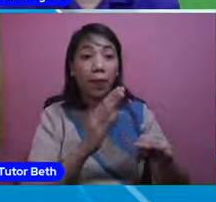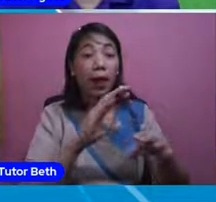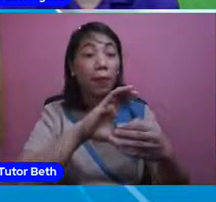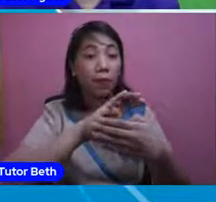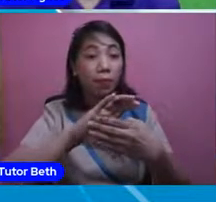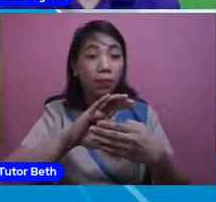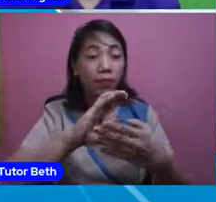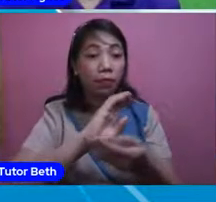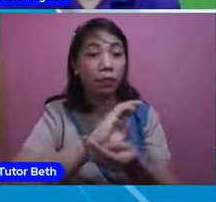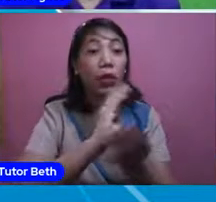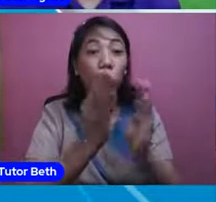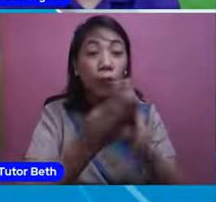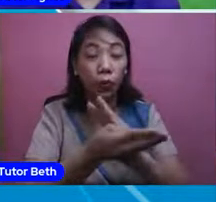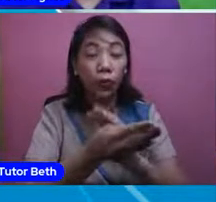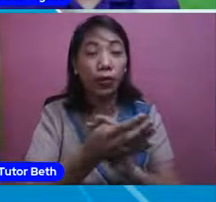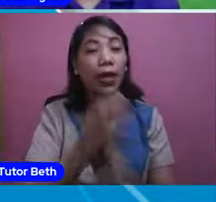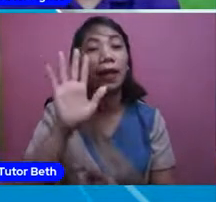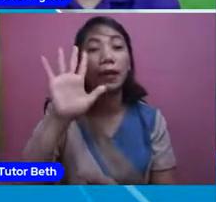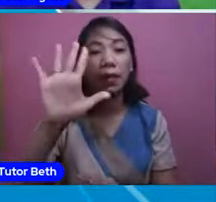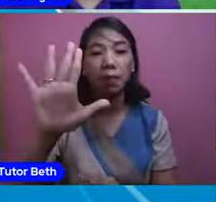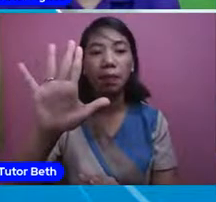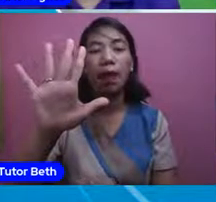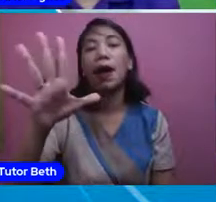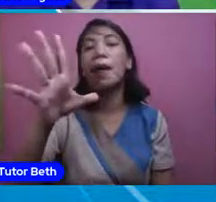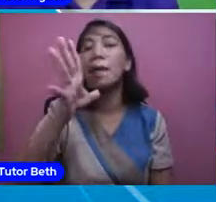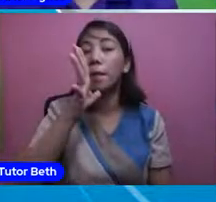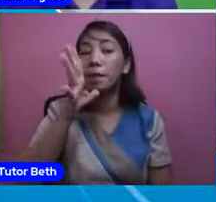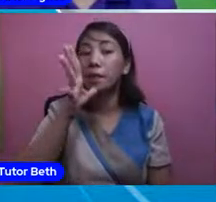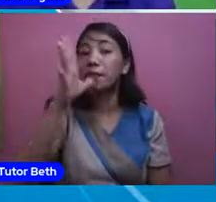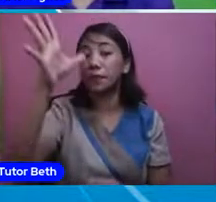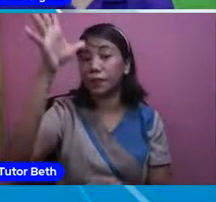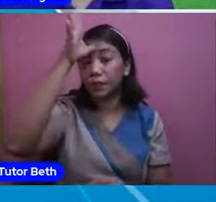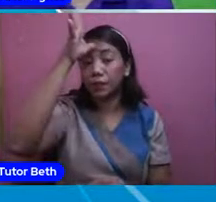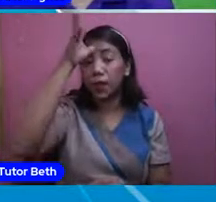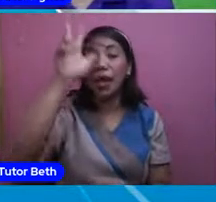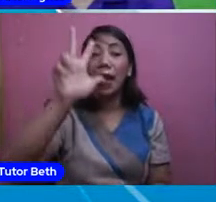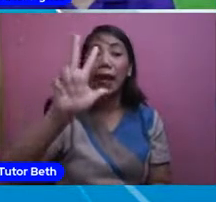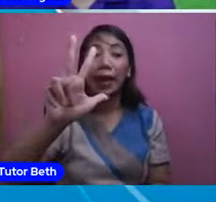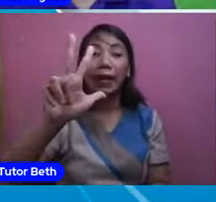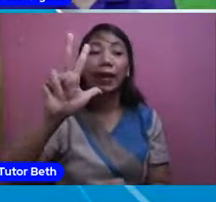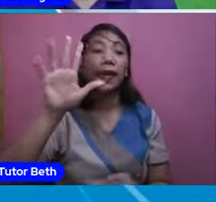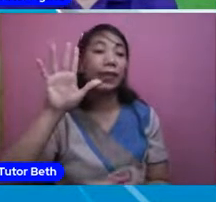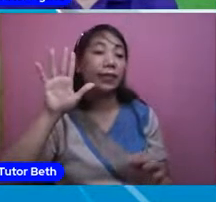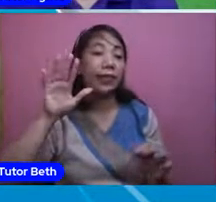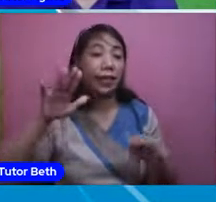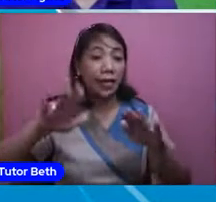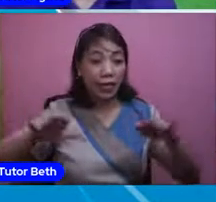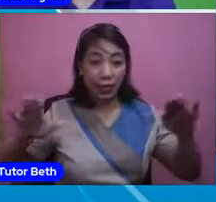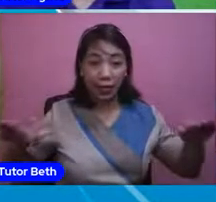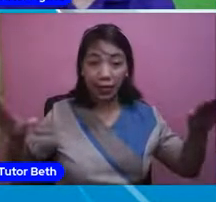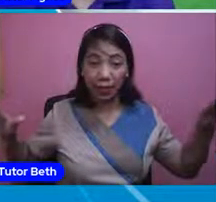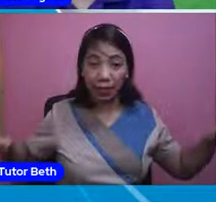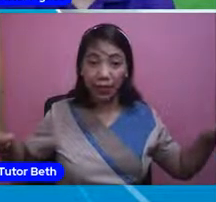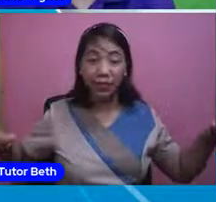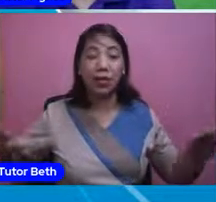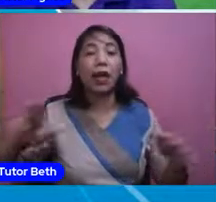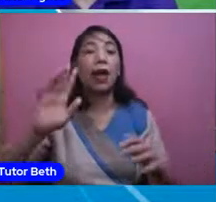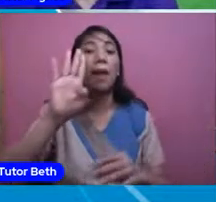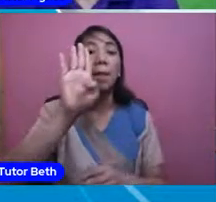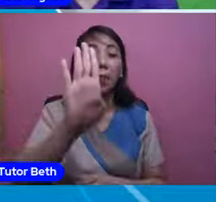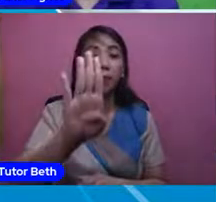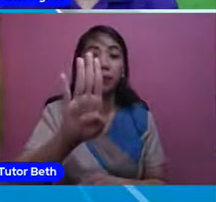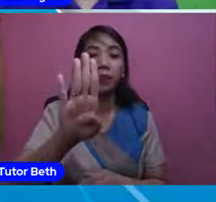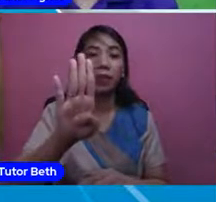Dalawang nanay at tatay, tatlong anak. Sa letter B, binubuo sila